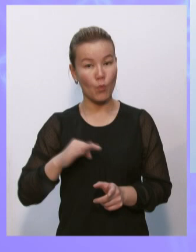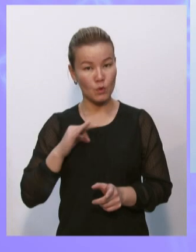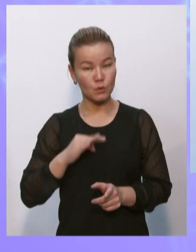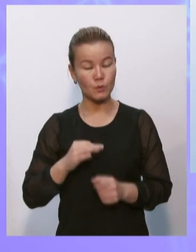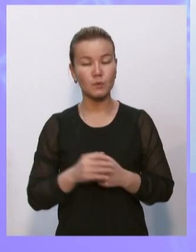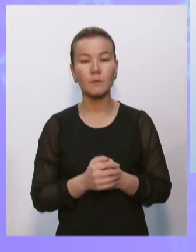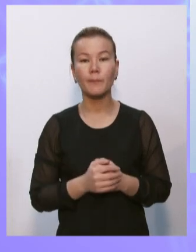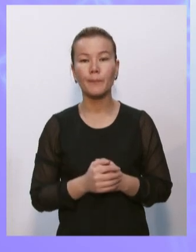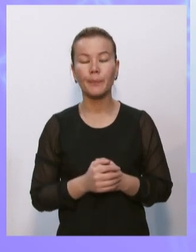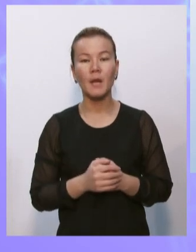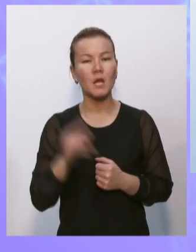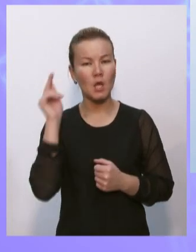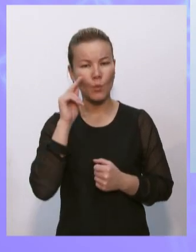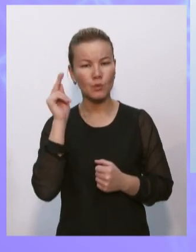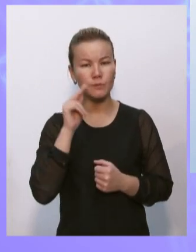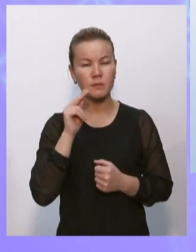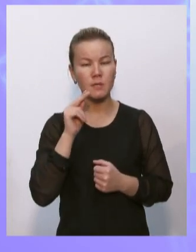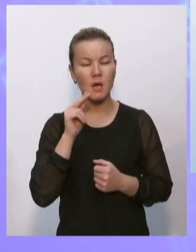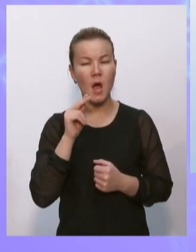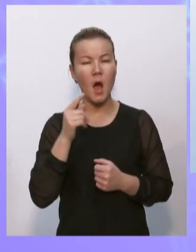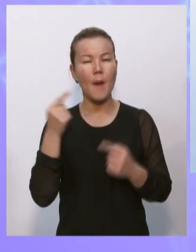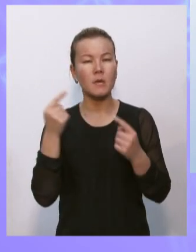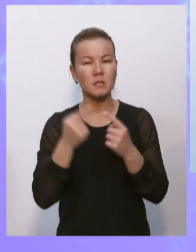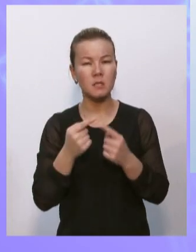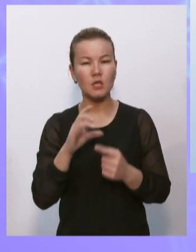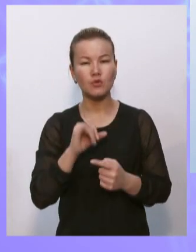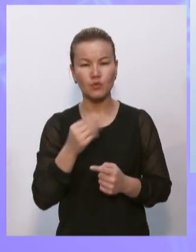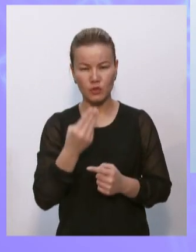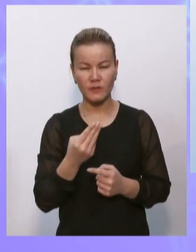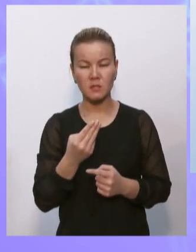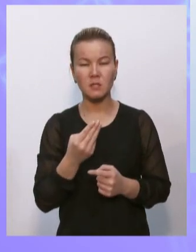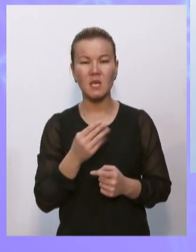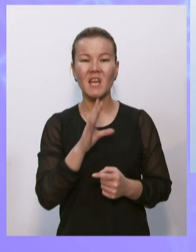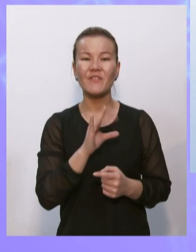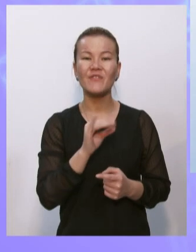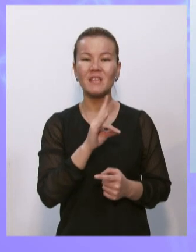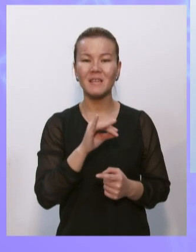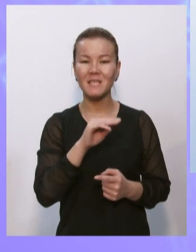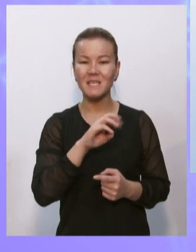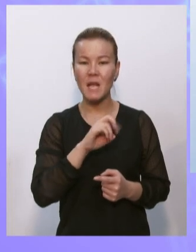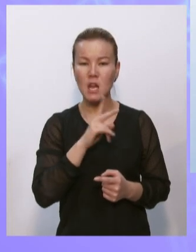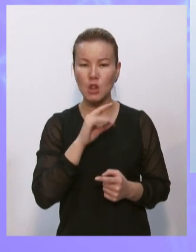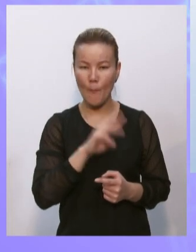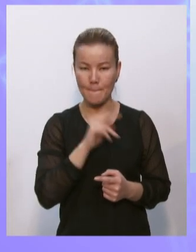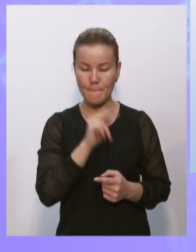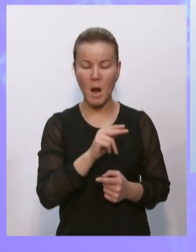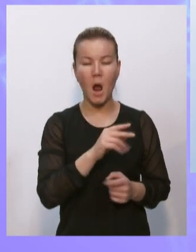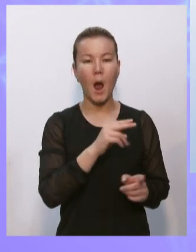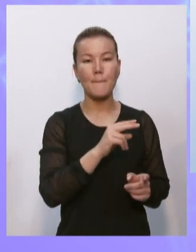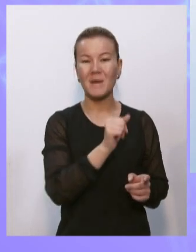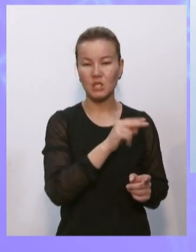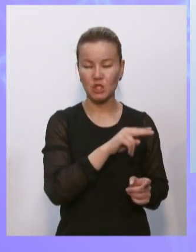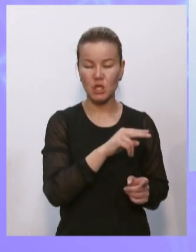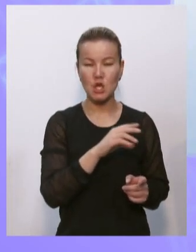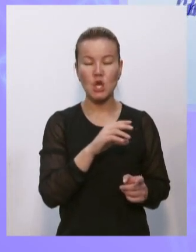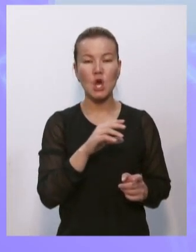употребляются. Научимся определять существительные в винительном падеже в